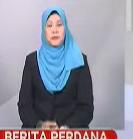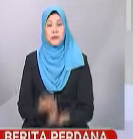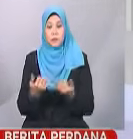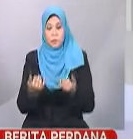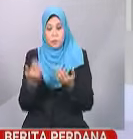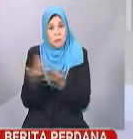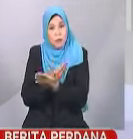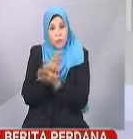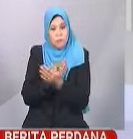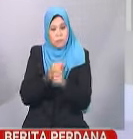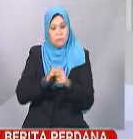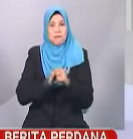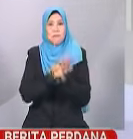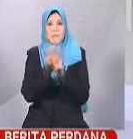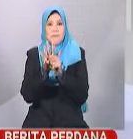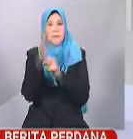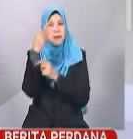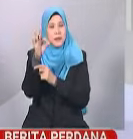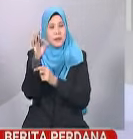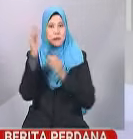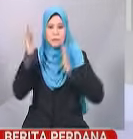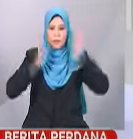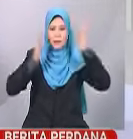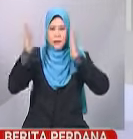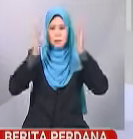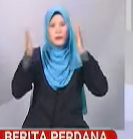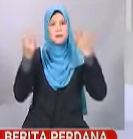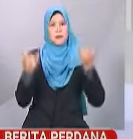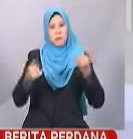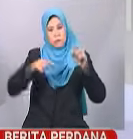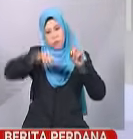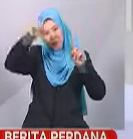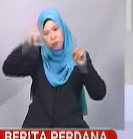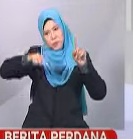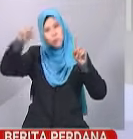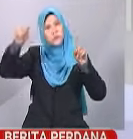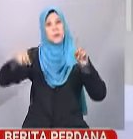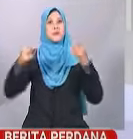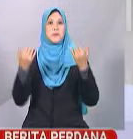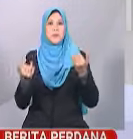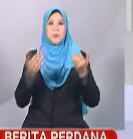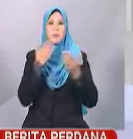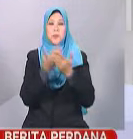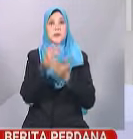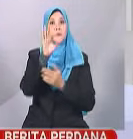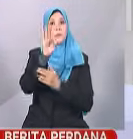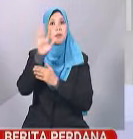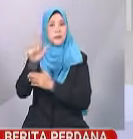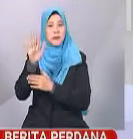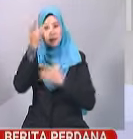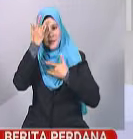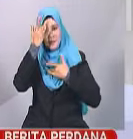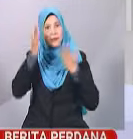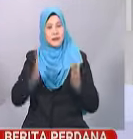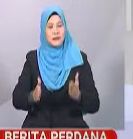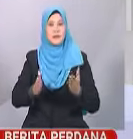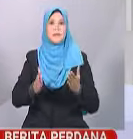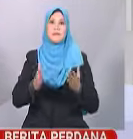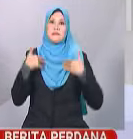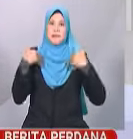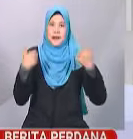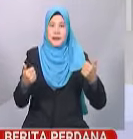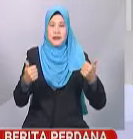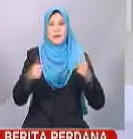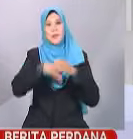Perkembangan terkini COVID-19, Malaysia terus menyaksikan tren memberangsangkan apabila 95 pesakit pulih dan dibenar discharge hari ini